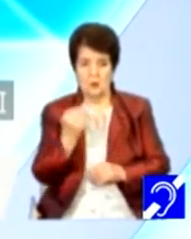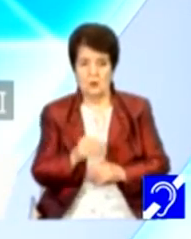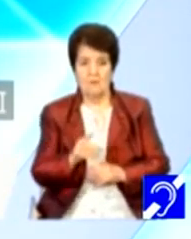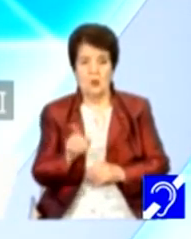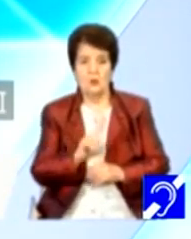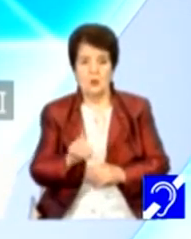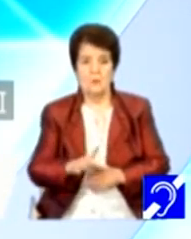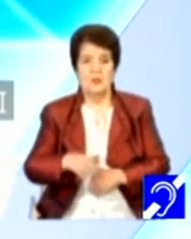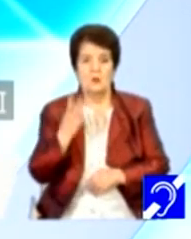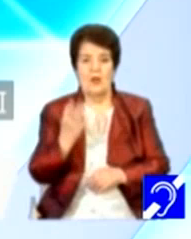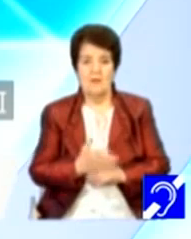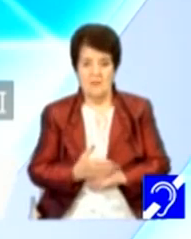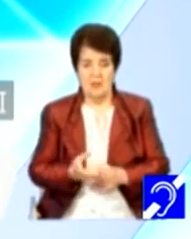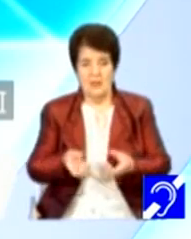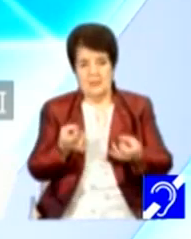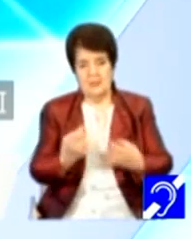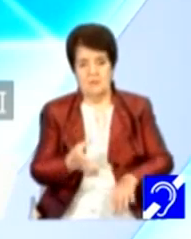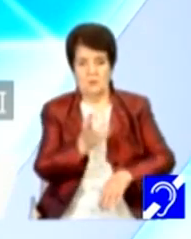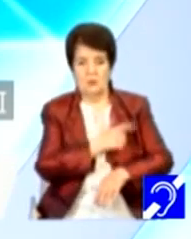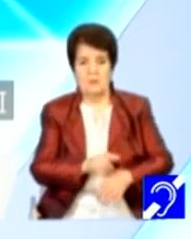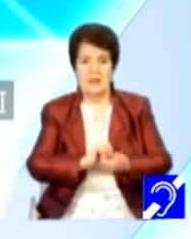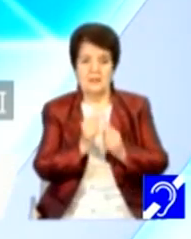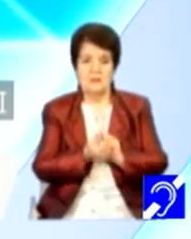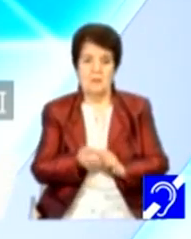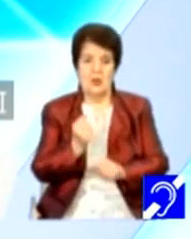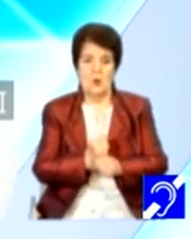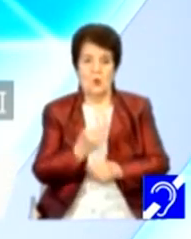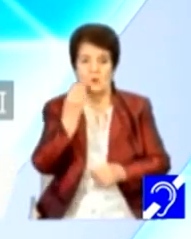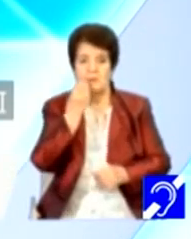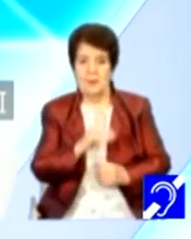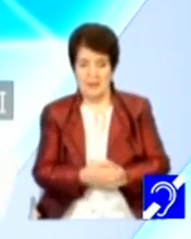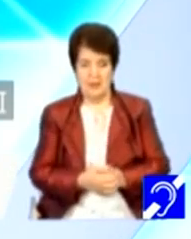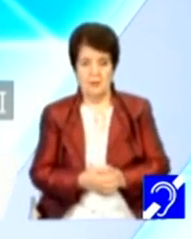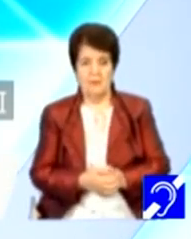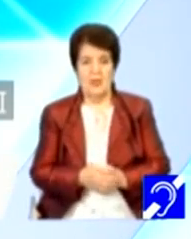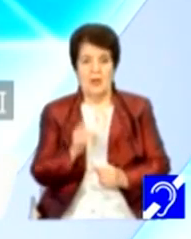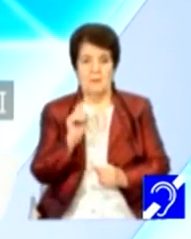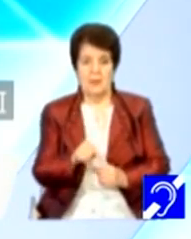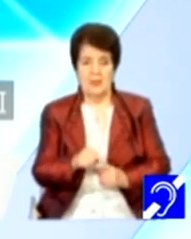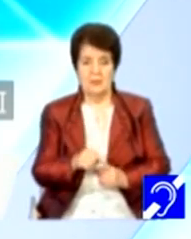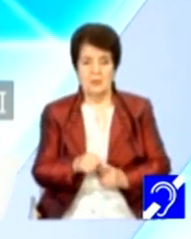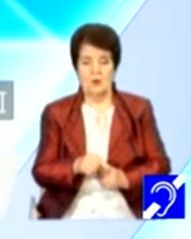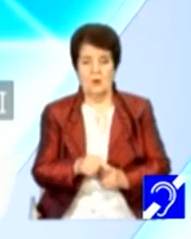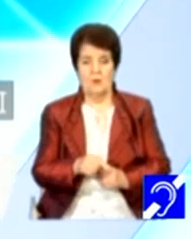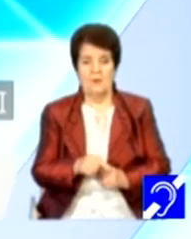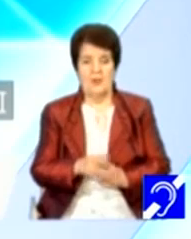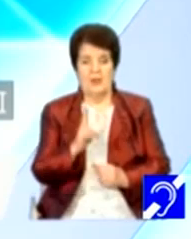nu pentru a fi simplu deputat, dar pentru a schimba lucrurile spre bine, pentru că 80%